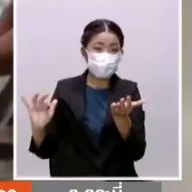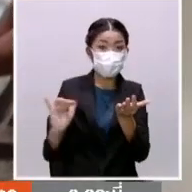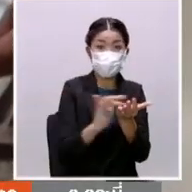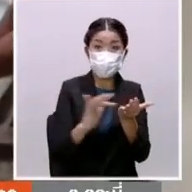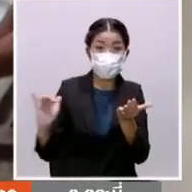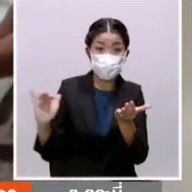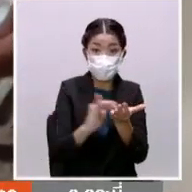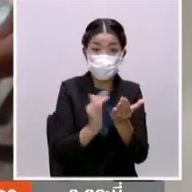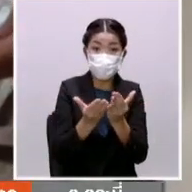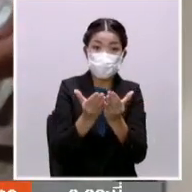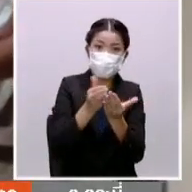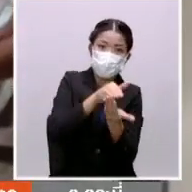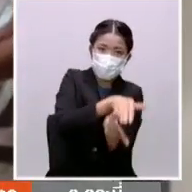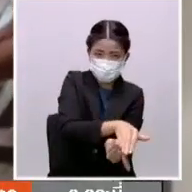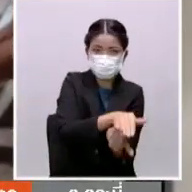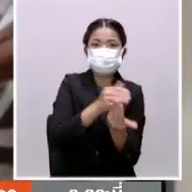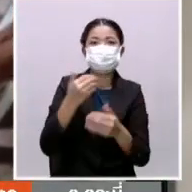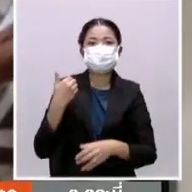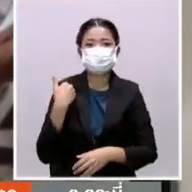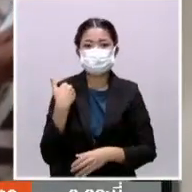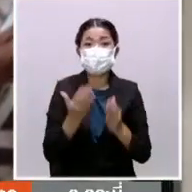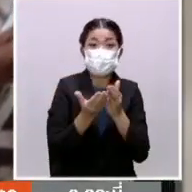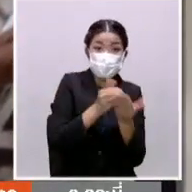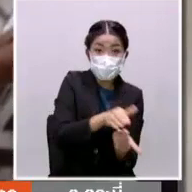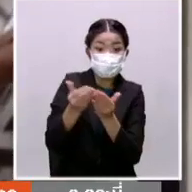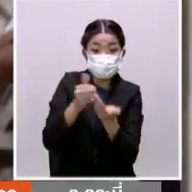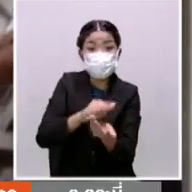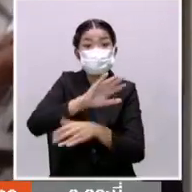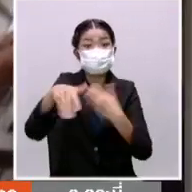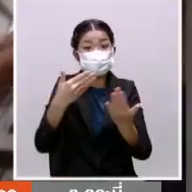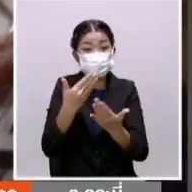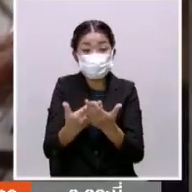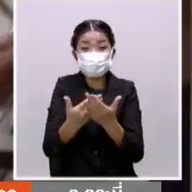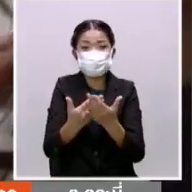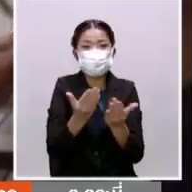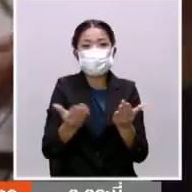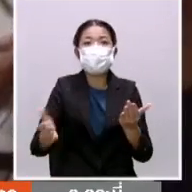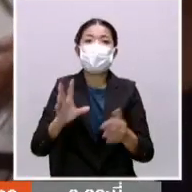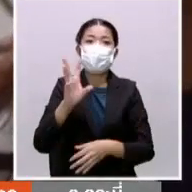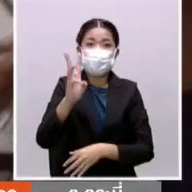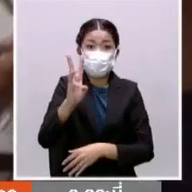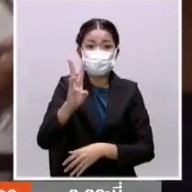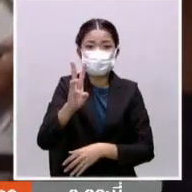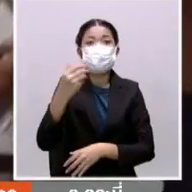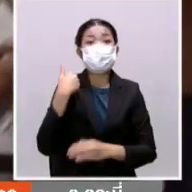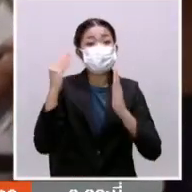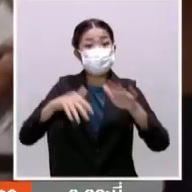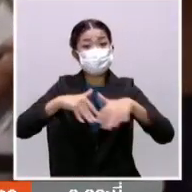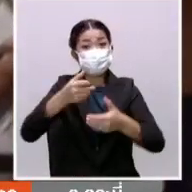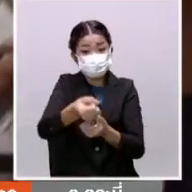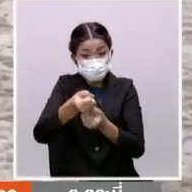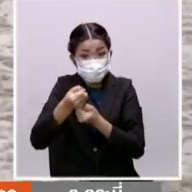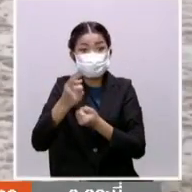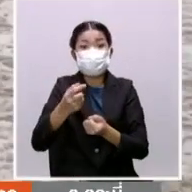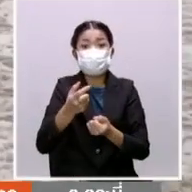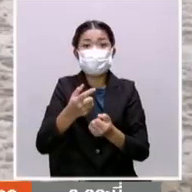และสุดท้ายเรือก็จมลงนะครับมีเรือเนี่ยจมไปทั้งเครื่องยนต์เนี่ยจำนวน6ลำบางลำชาวประมงสามารถน